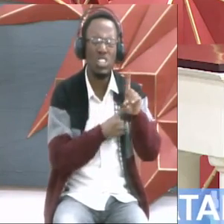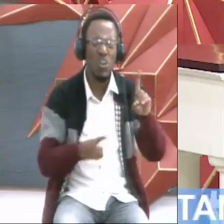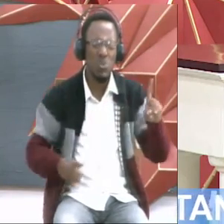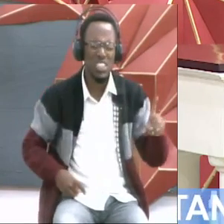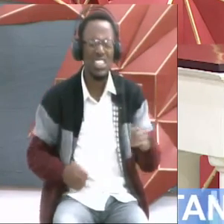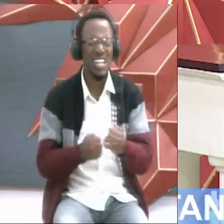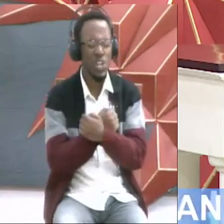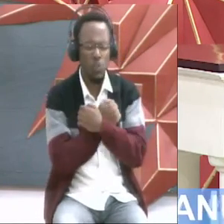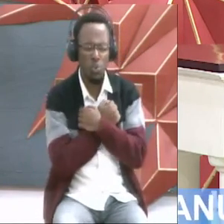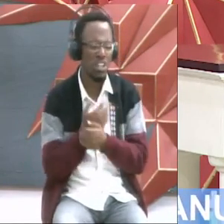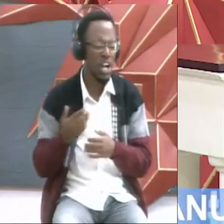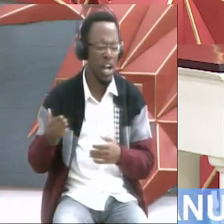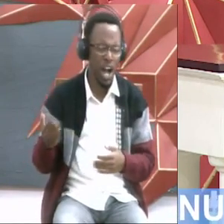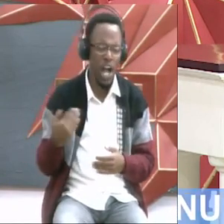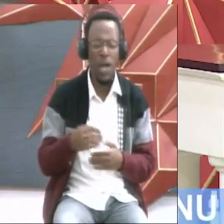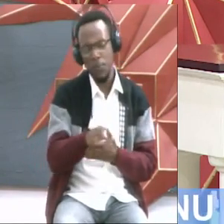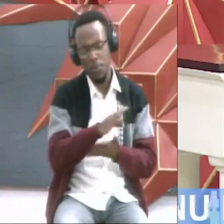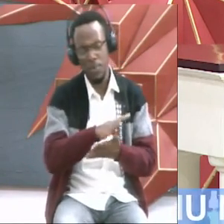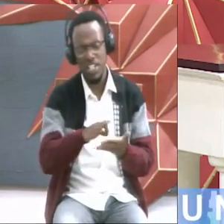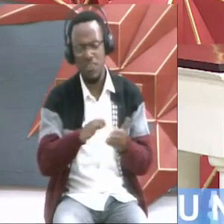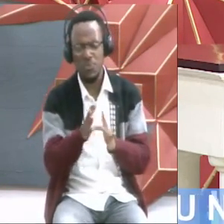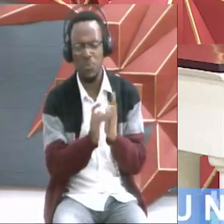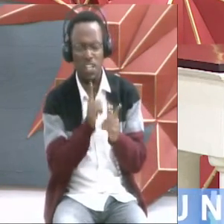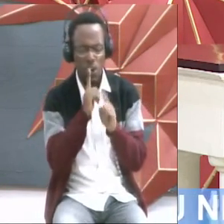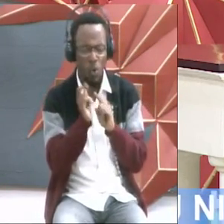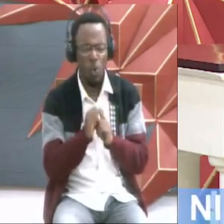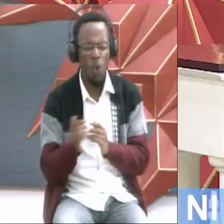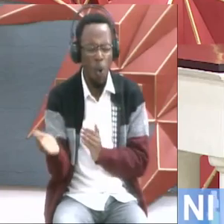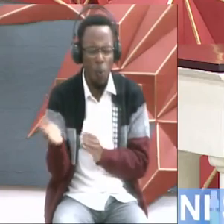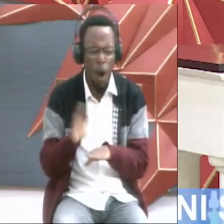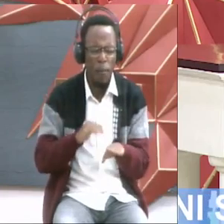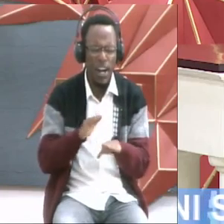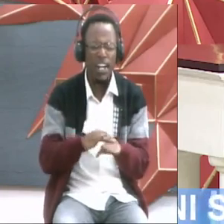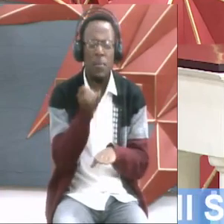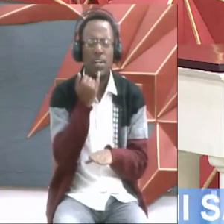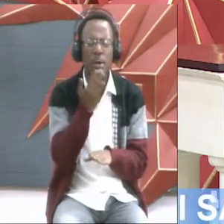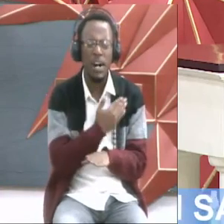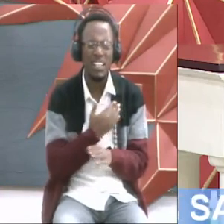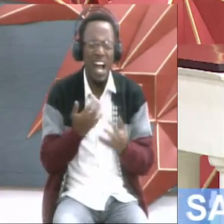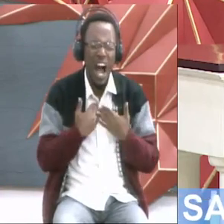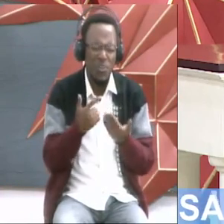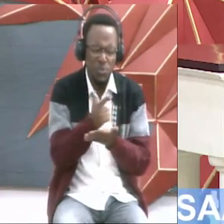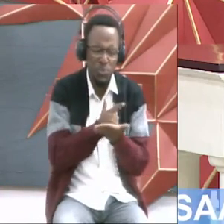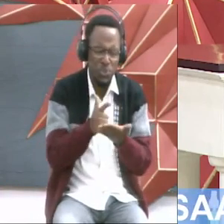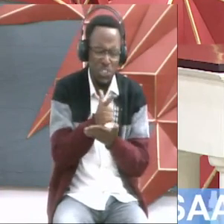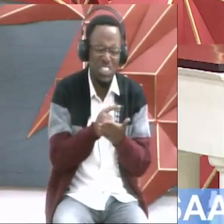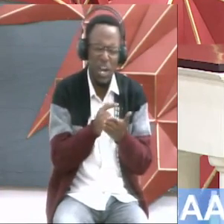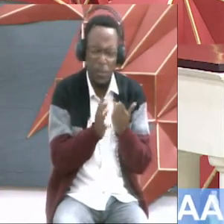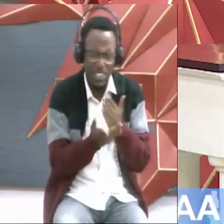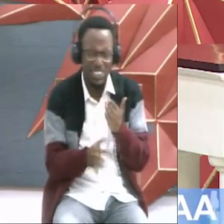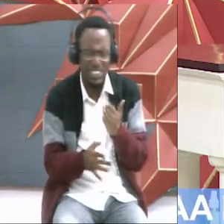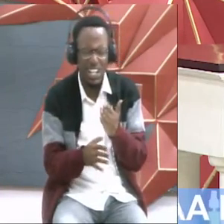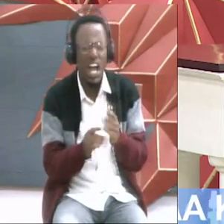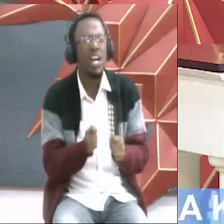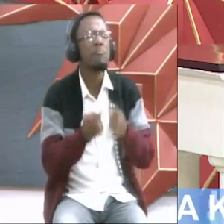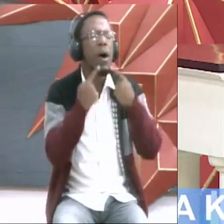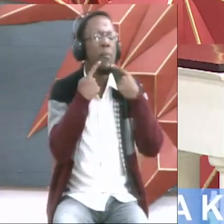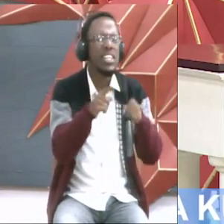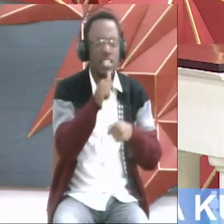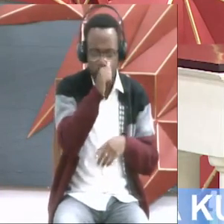yarikunda. Twanditse ngo nyegeraniriza abana banje basezeranye nanjye n'ikimazi ngende bacurire amabanga